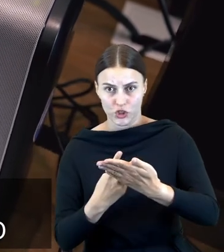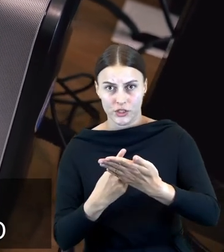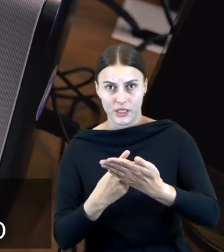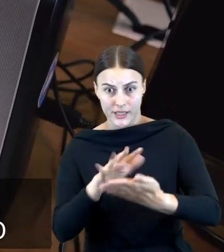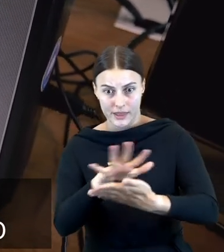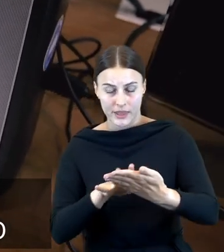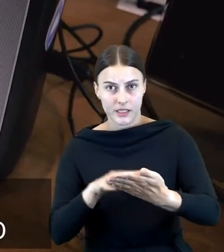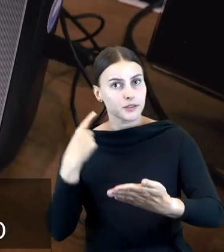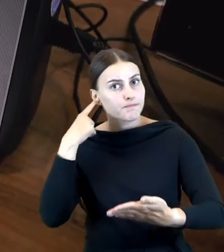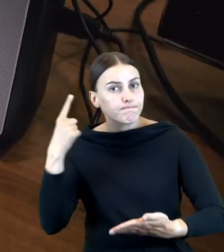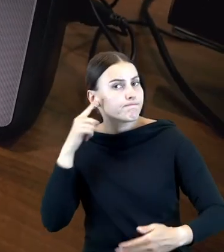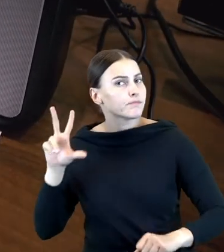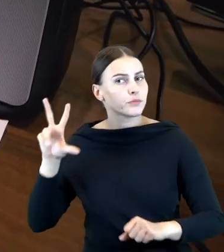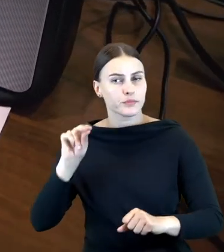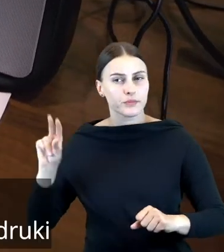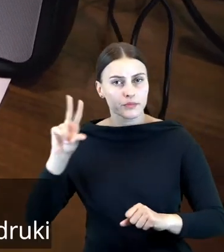odczytuje nam tekst.